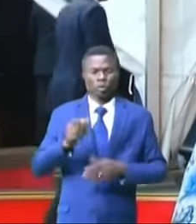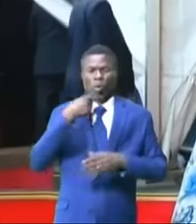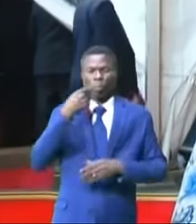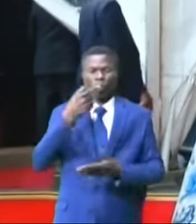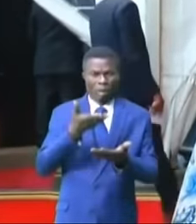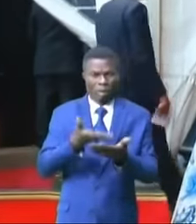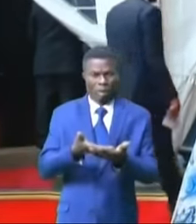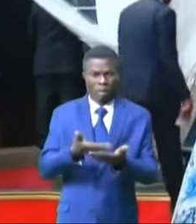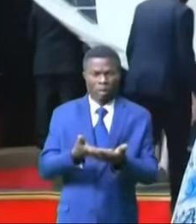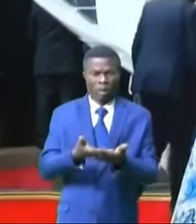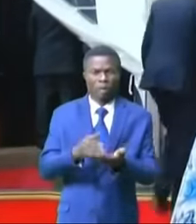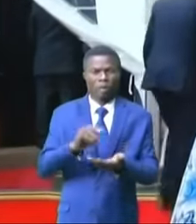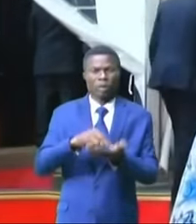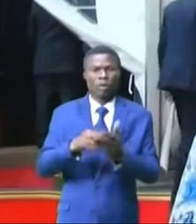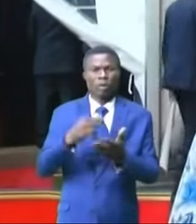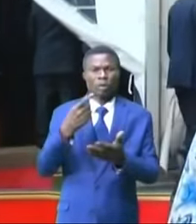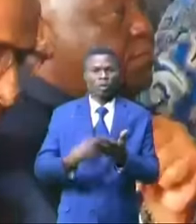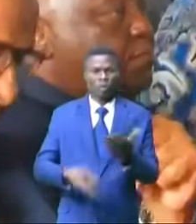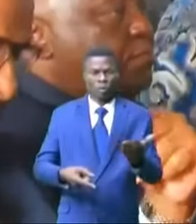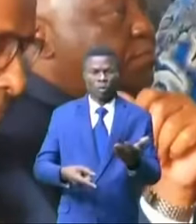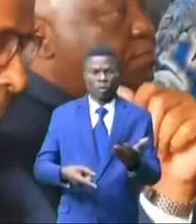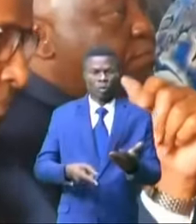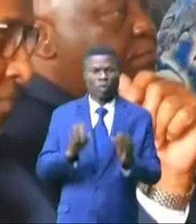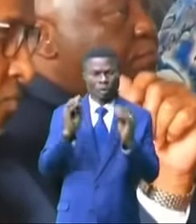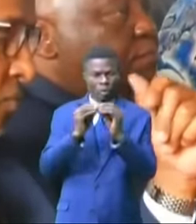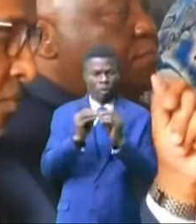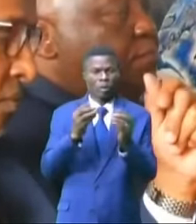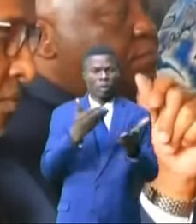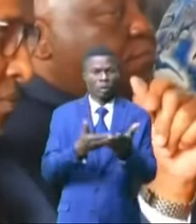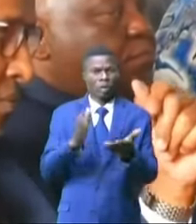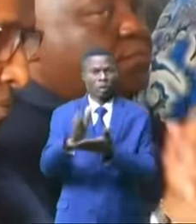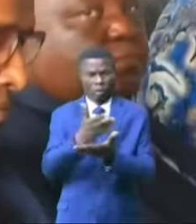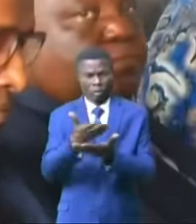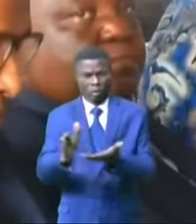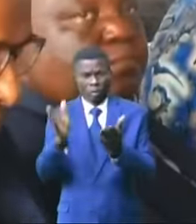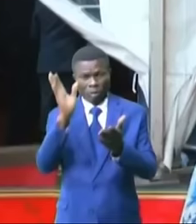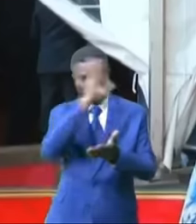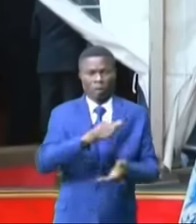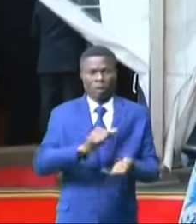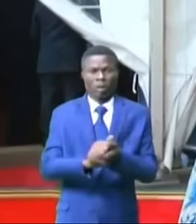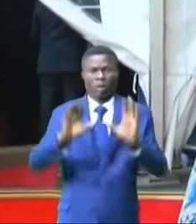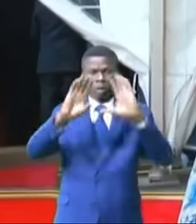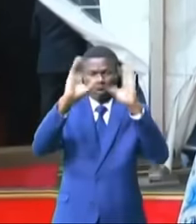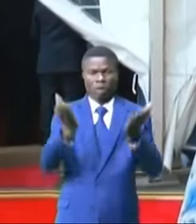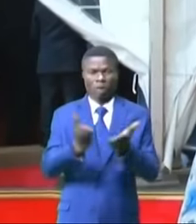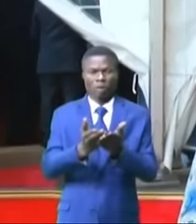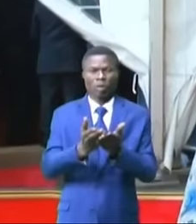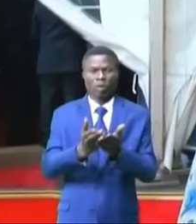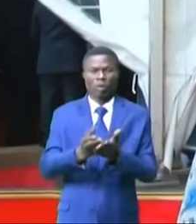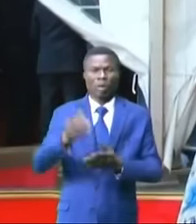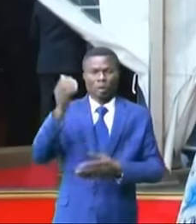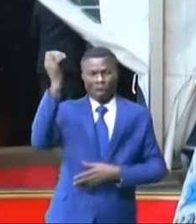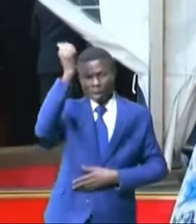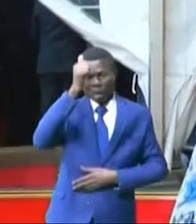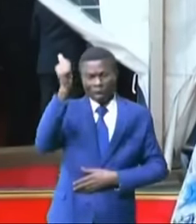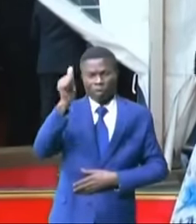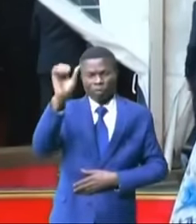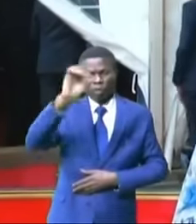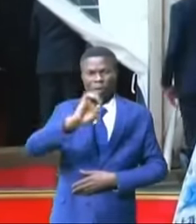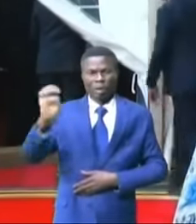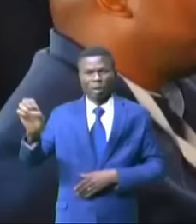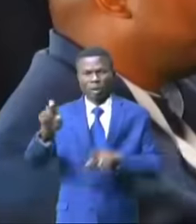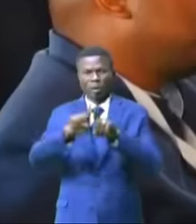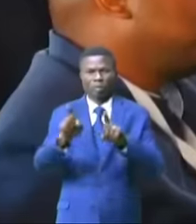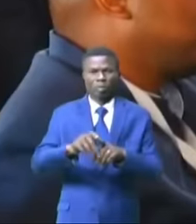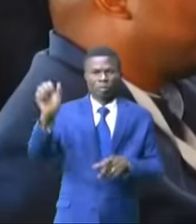c'est qu'il y ait une rencontre entre la communauté d'Afrique de l'Est et la SADC. Et